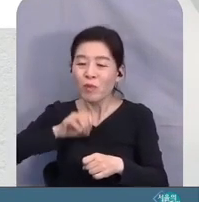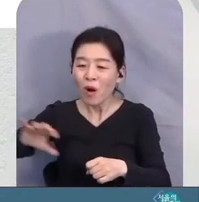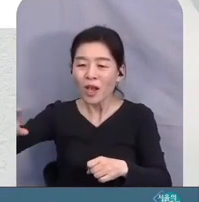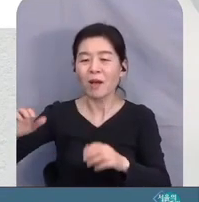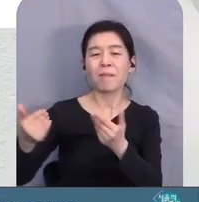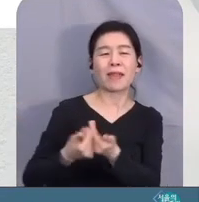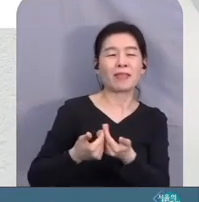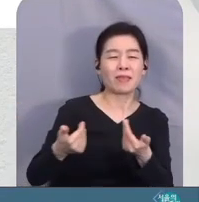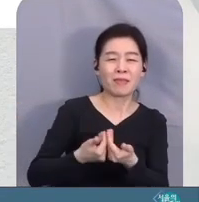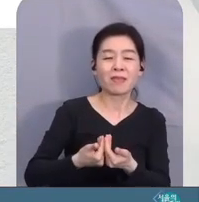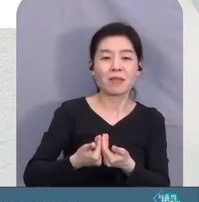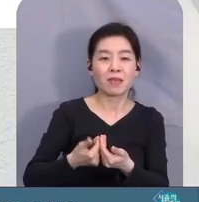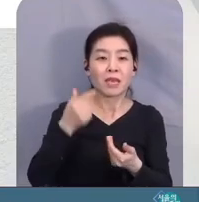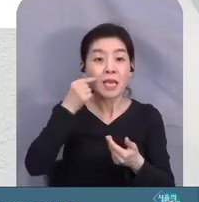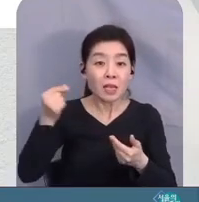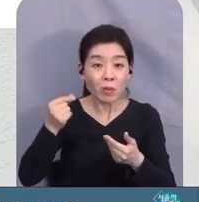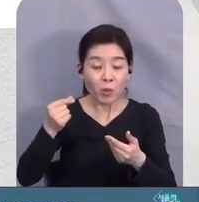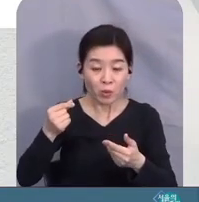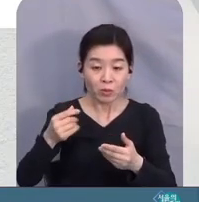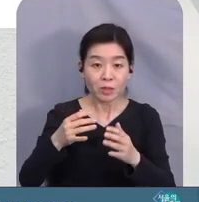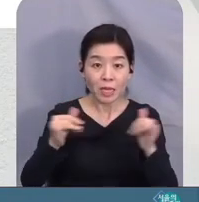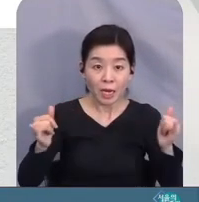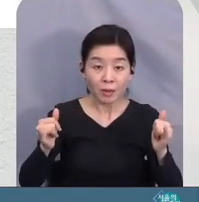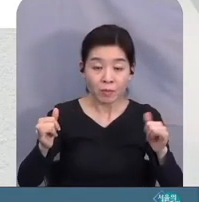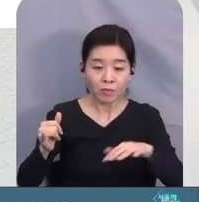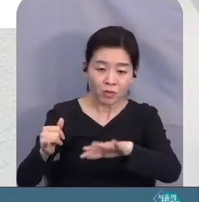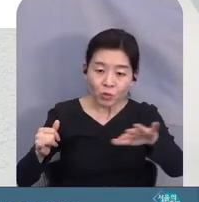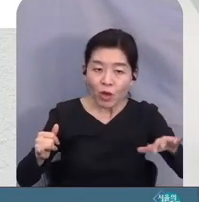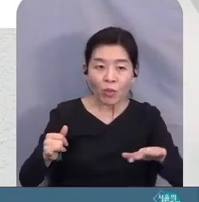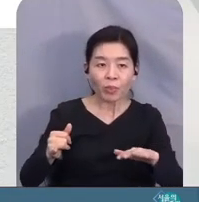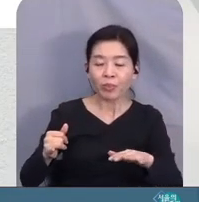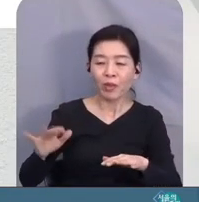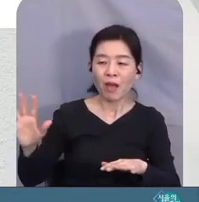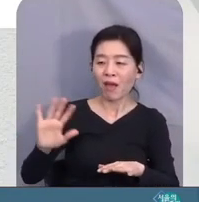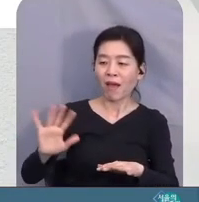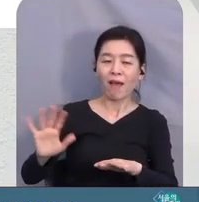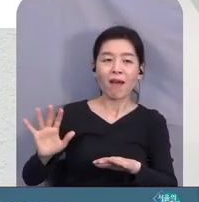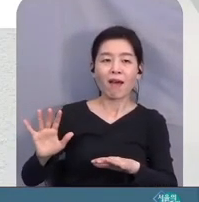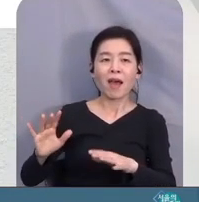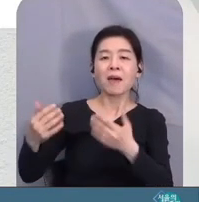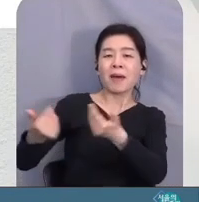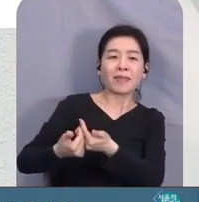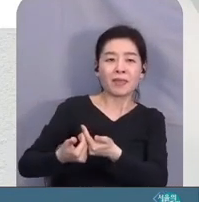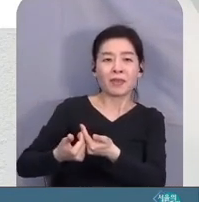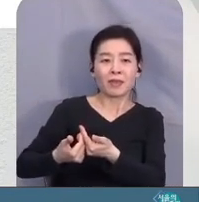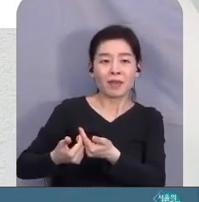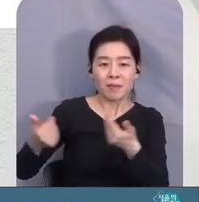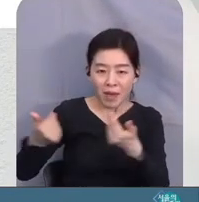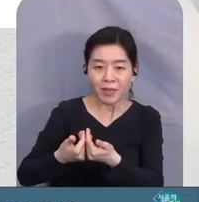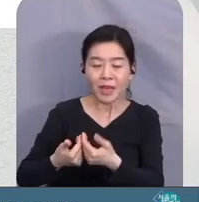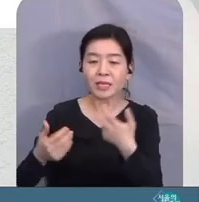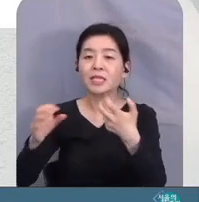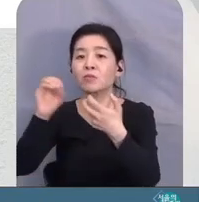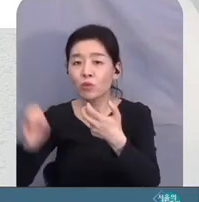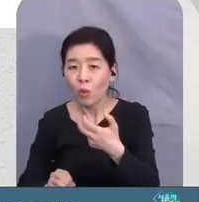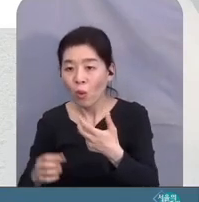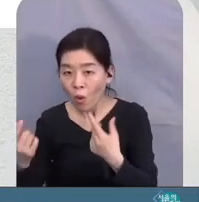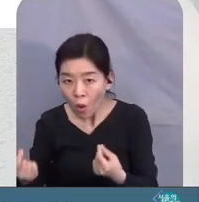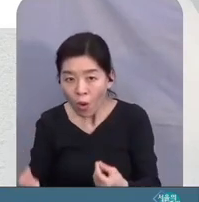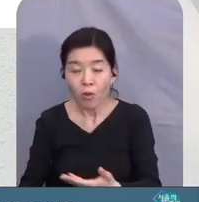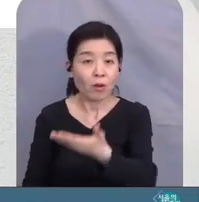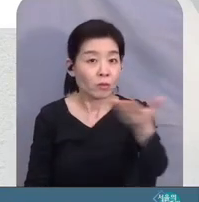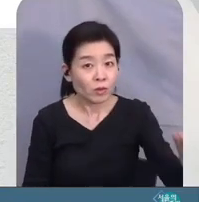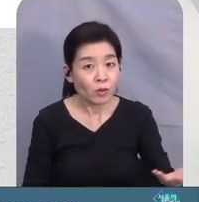그 지역 주민들은 바다로 방출하는 것을 70%가 반대합니다. 여러분도 반대하시죠?